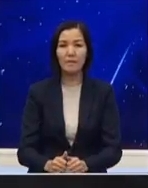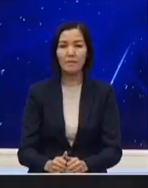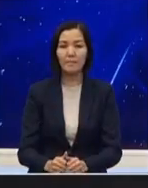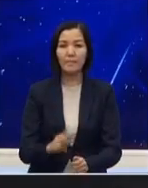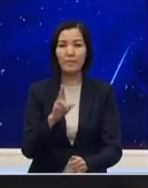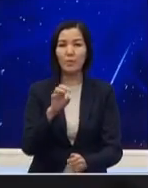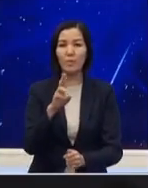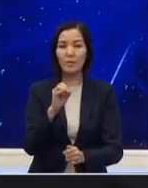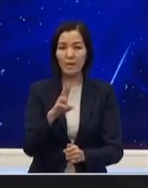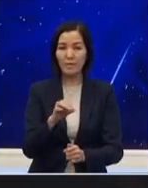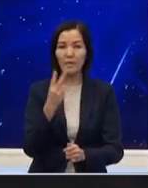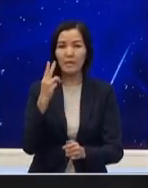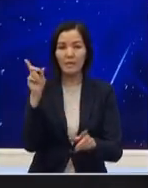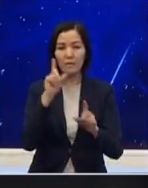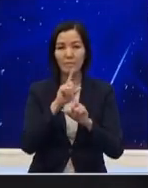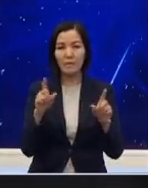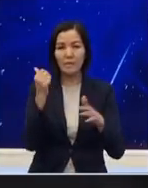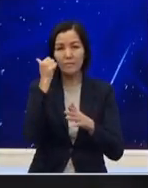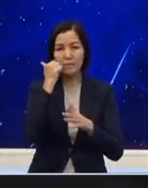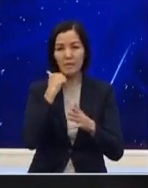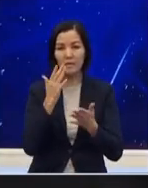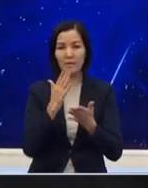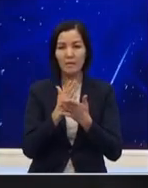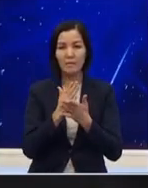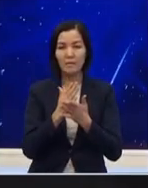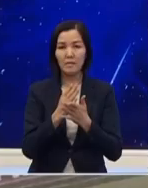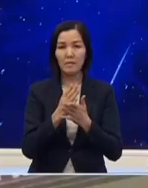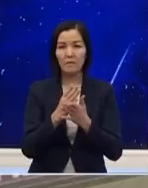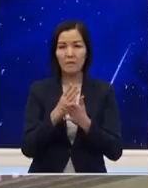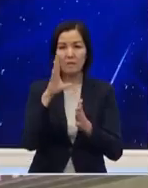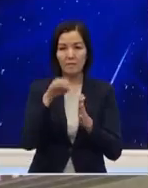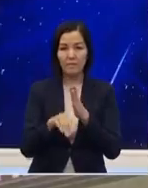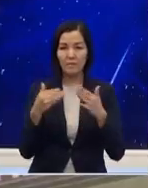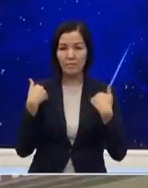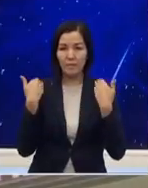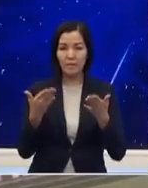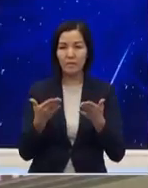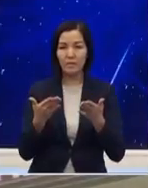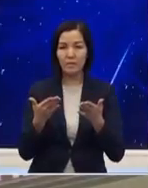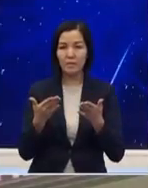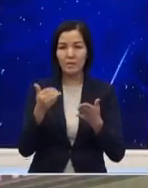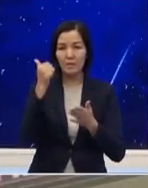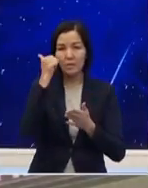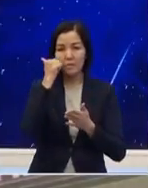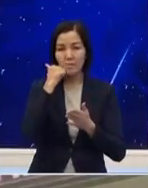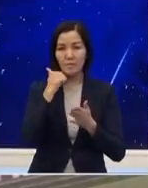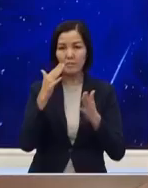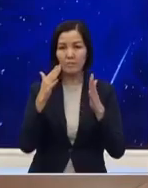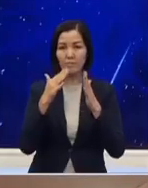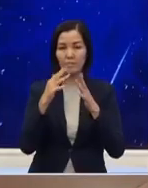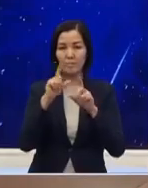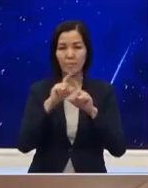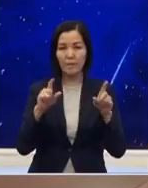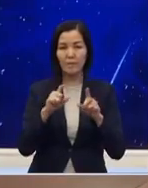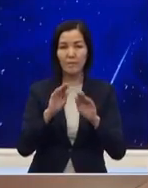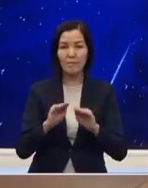Культабан. Готовы они? Да, да. Вот это вносите предложение. Оно страшно, оно дай мектепте балдар оқимады до сих пор.